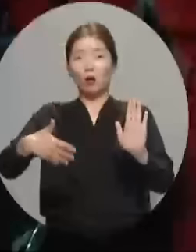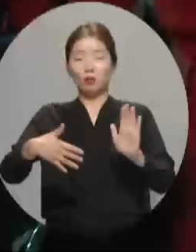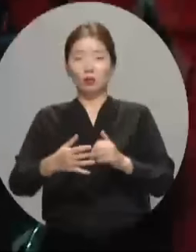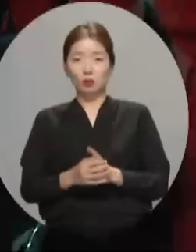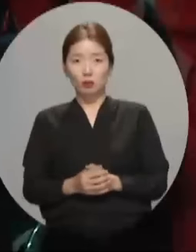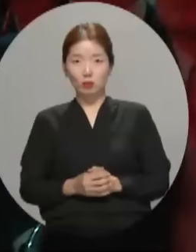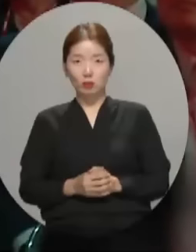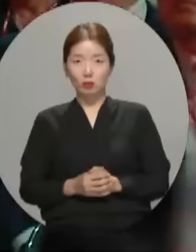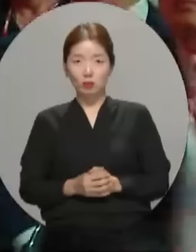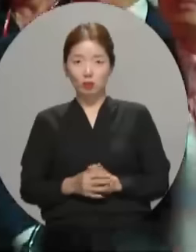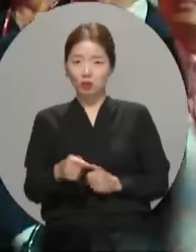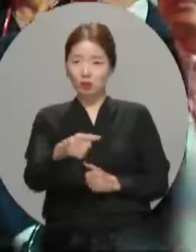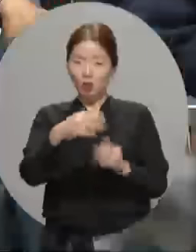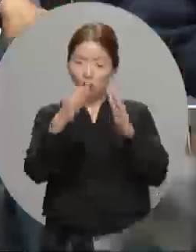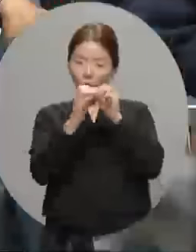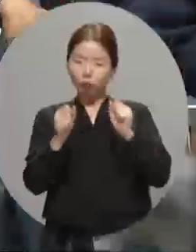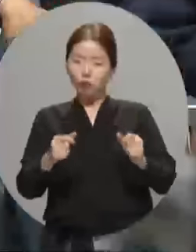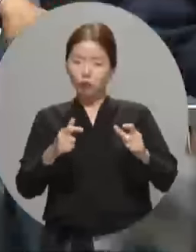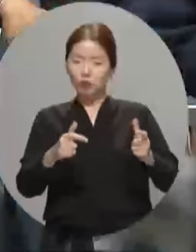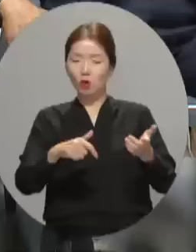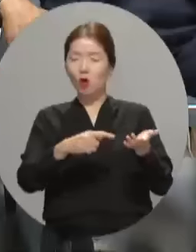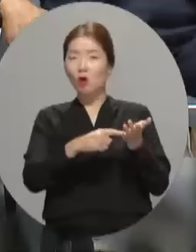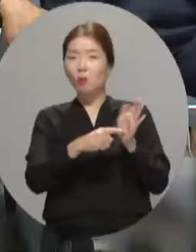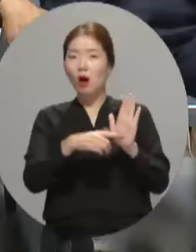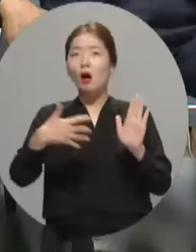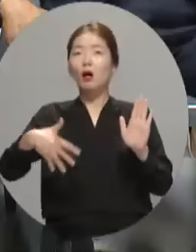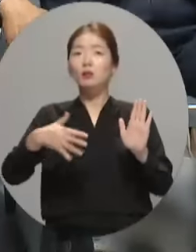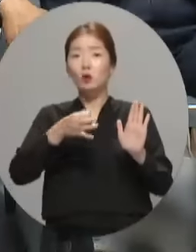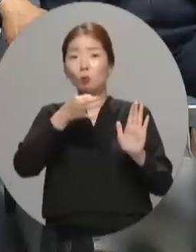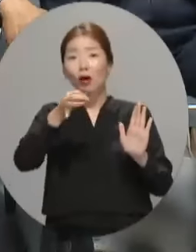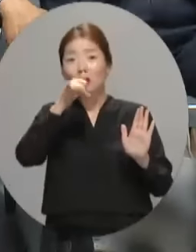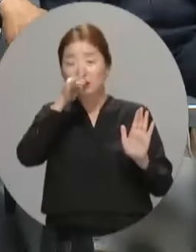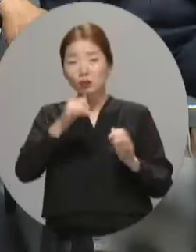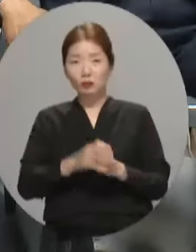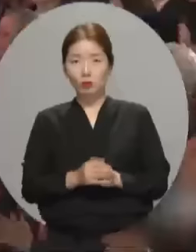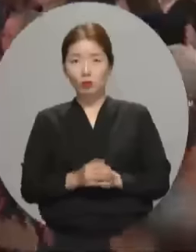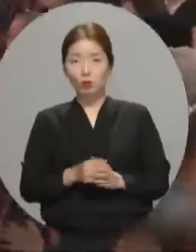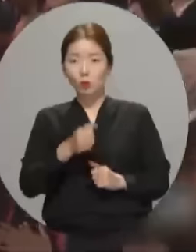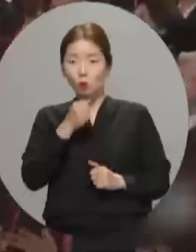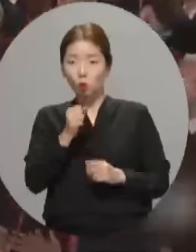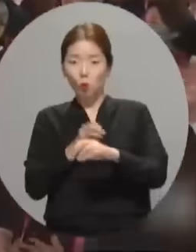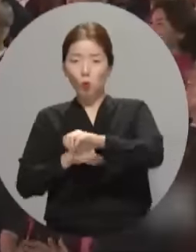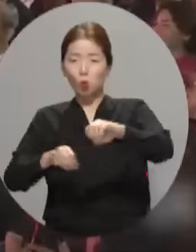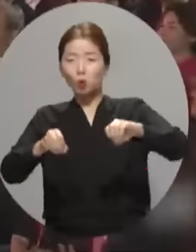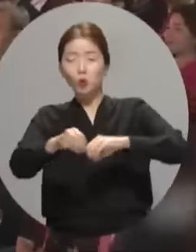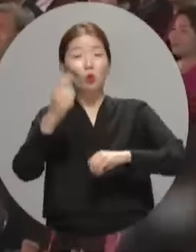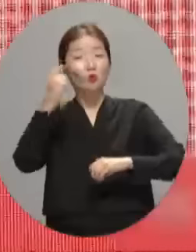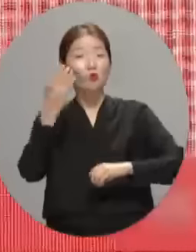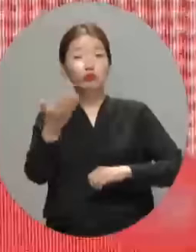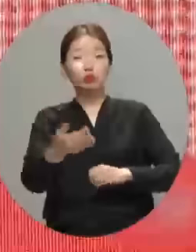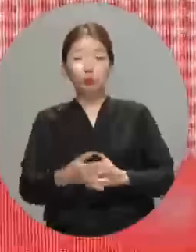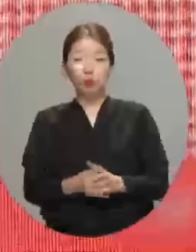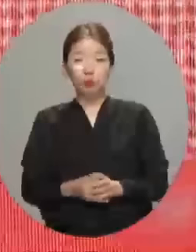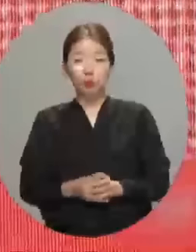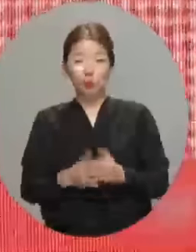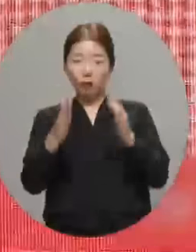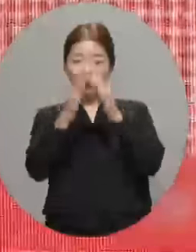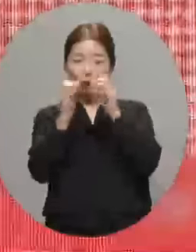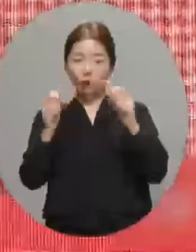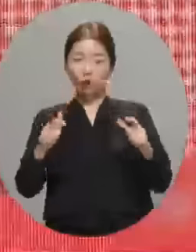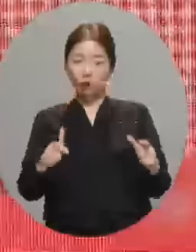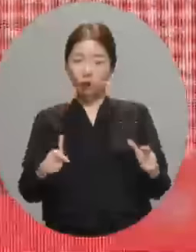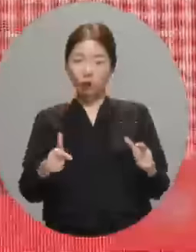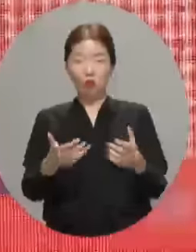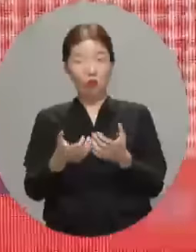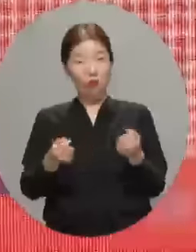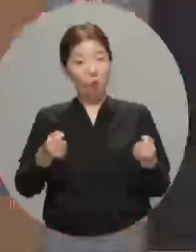상황. 장례에서 전라북도는 안 불렀다는 얘기가 나왔는데 사회자는 오히려 반문합니다. 전라북도